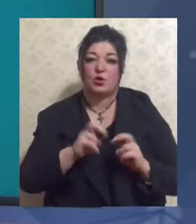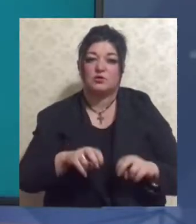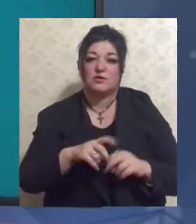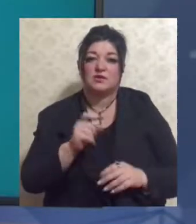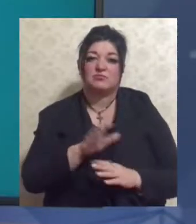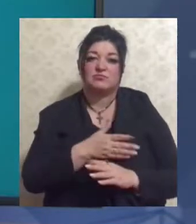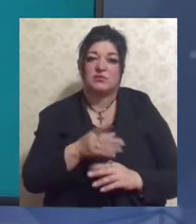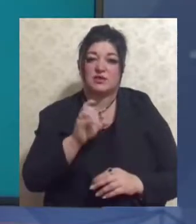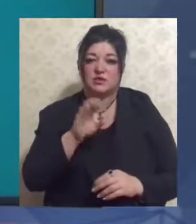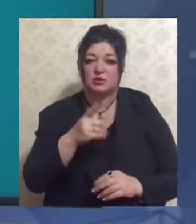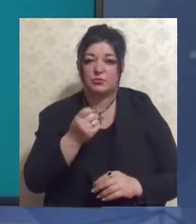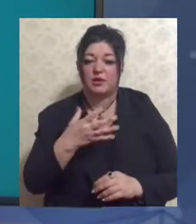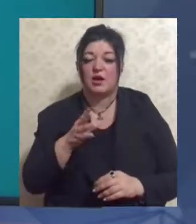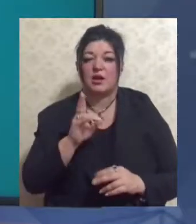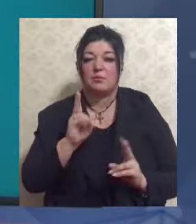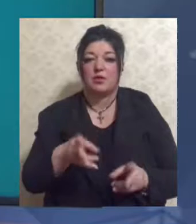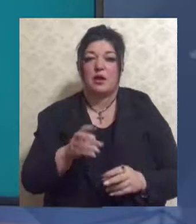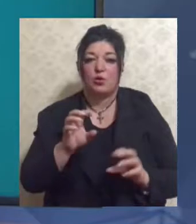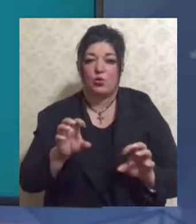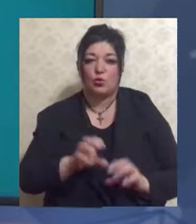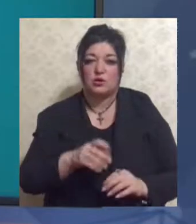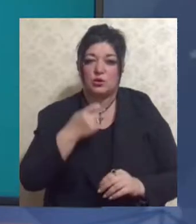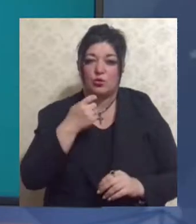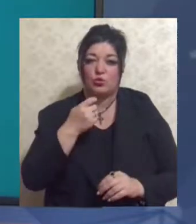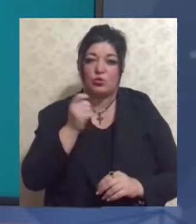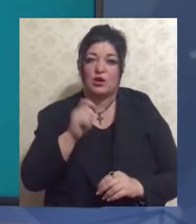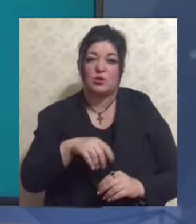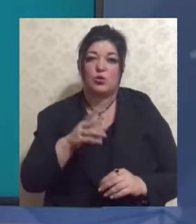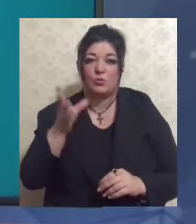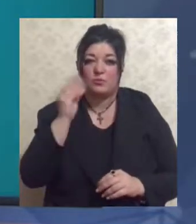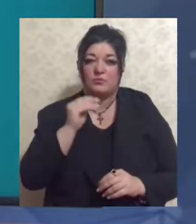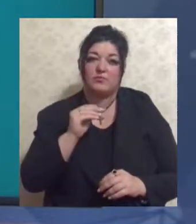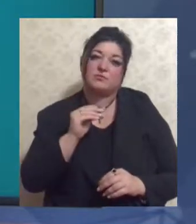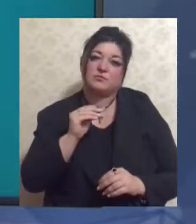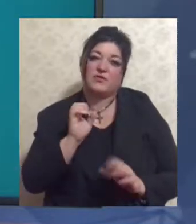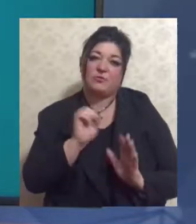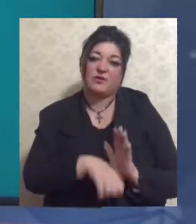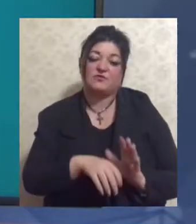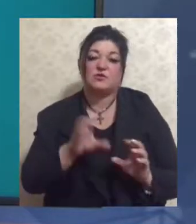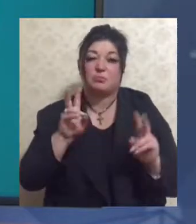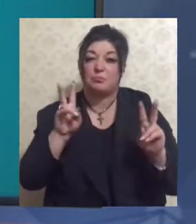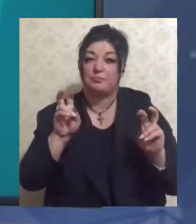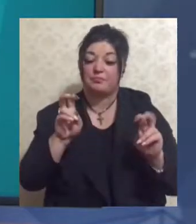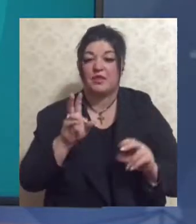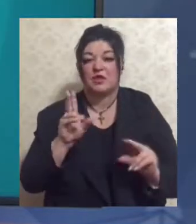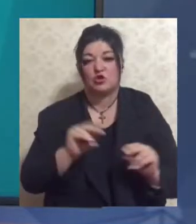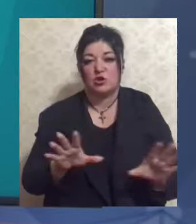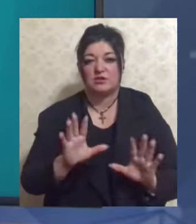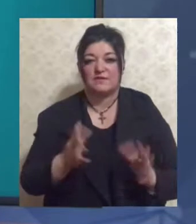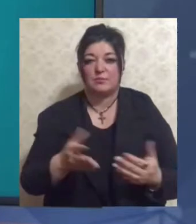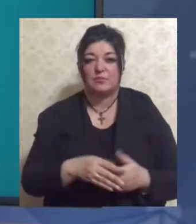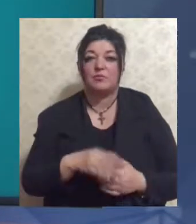115 Кримінального кодексу України – умисне вбивство з позначкою «нещасний випадок». Наразі наші кореспонденти